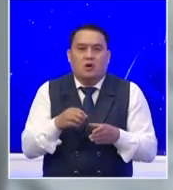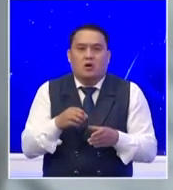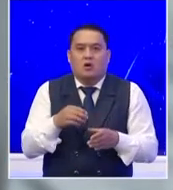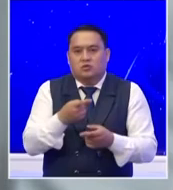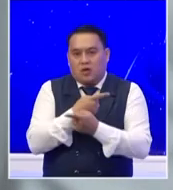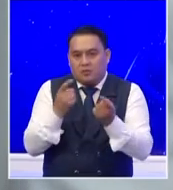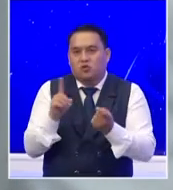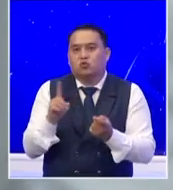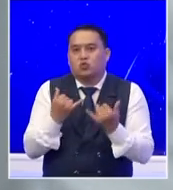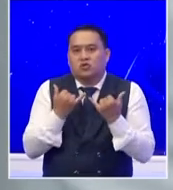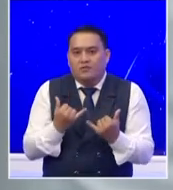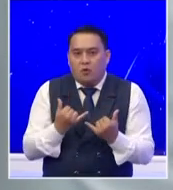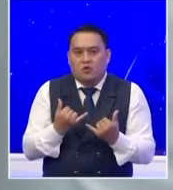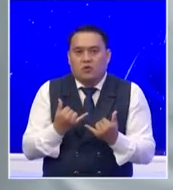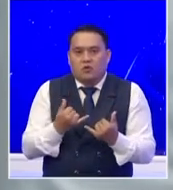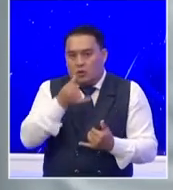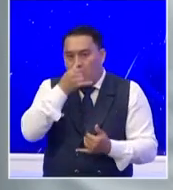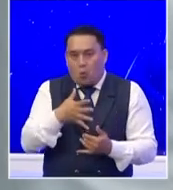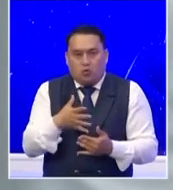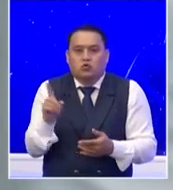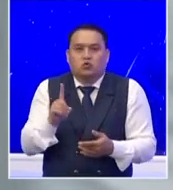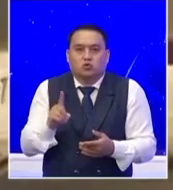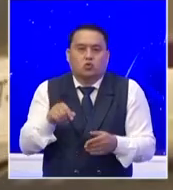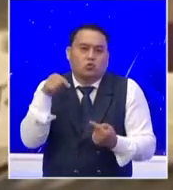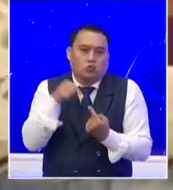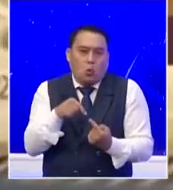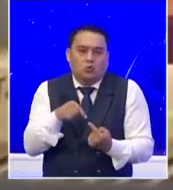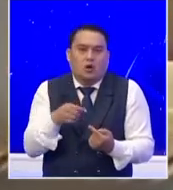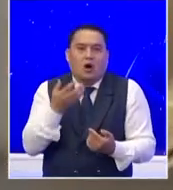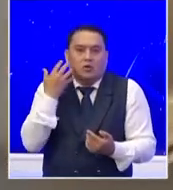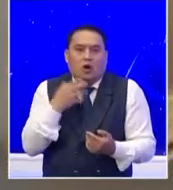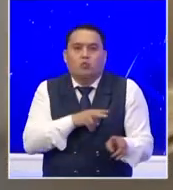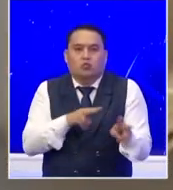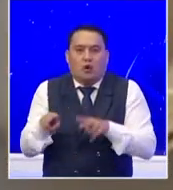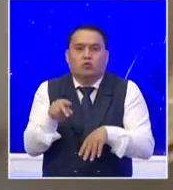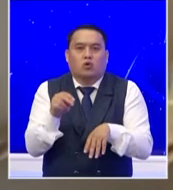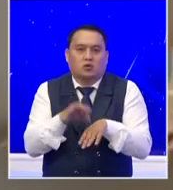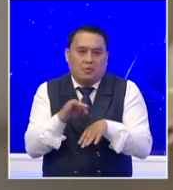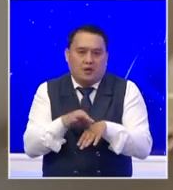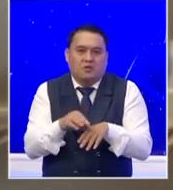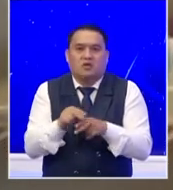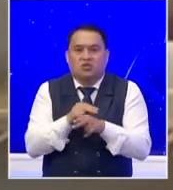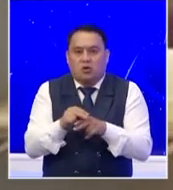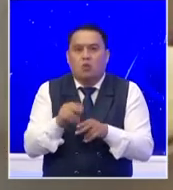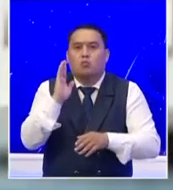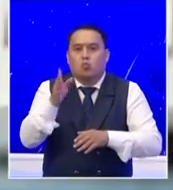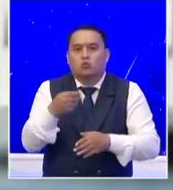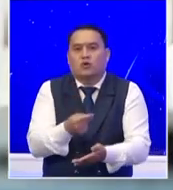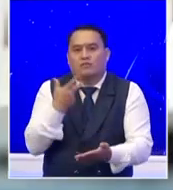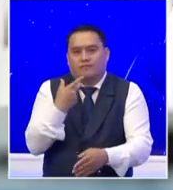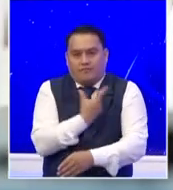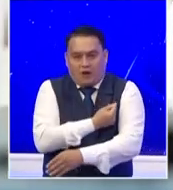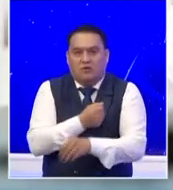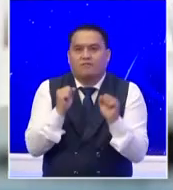Райан сообщил, что сегодня никто не может предсказать, когда пандемию возьмут под контроль. Только будущая вакцина способна дать